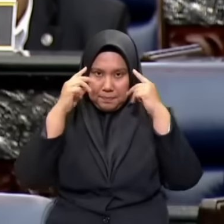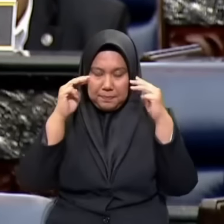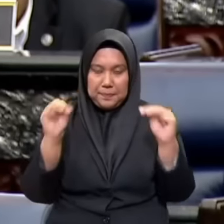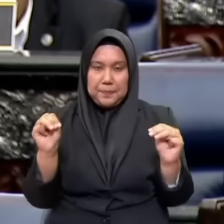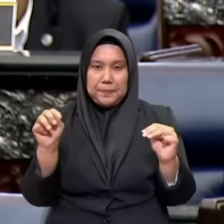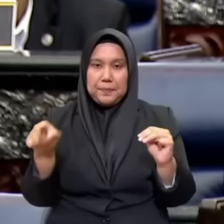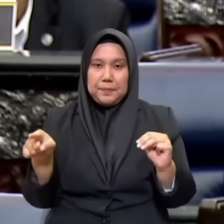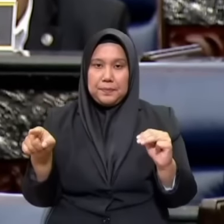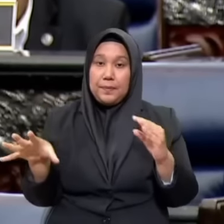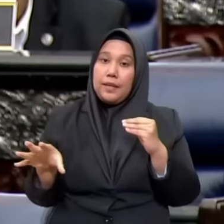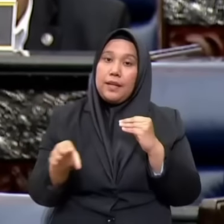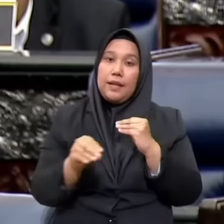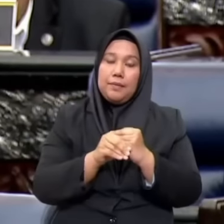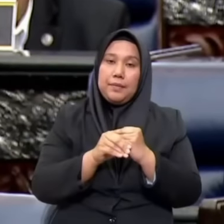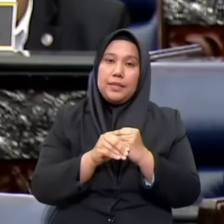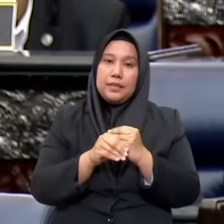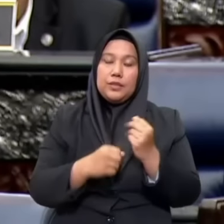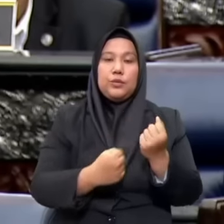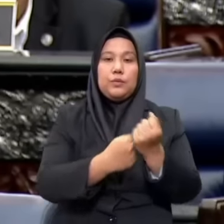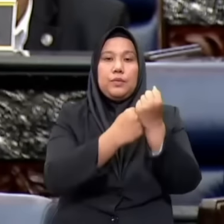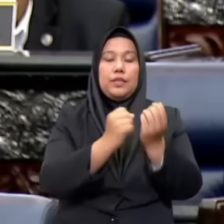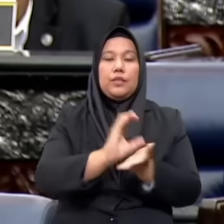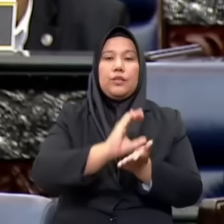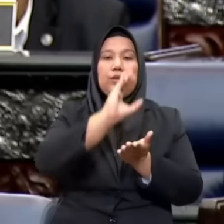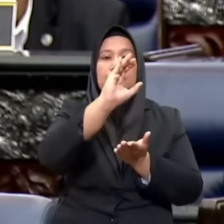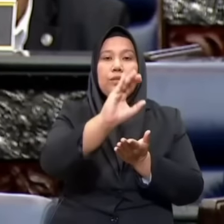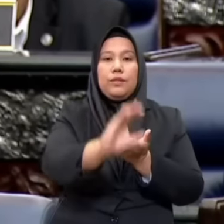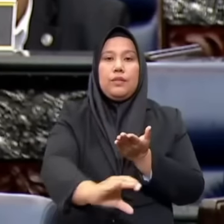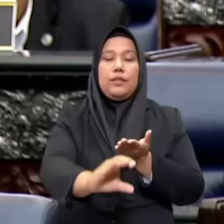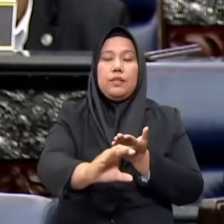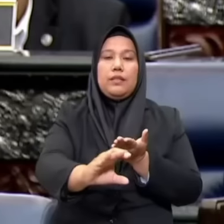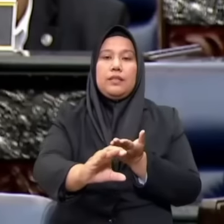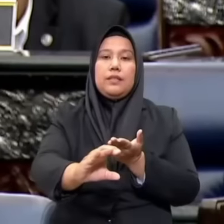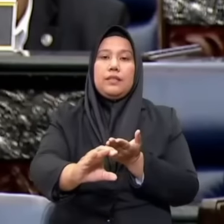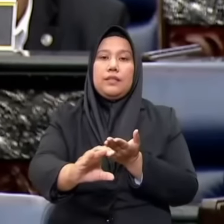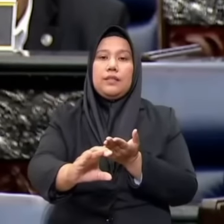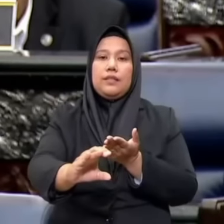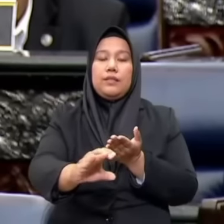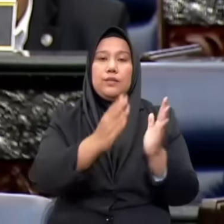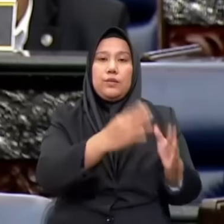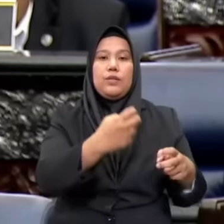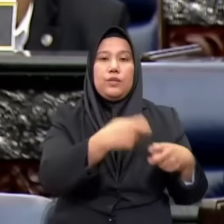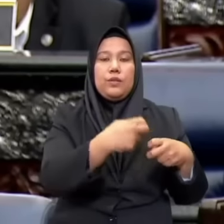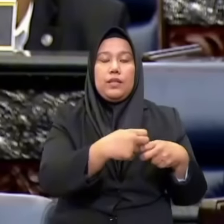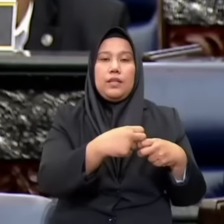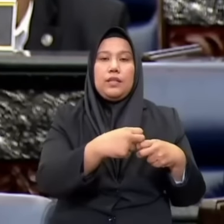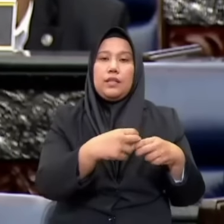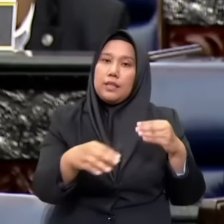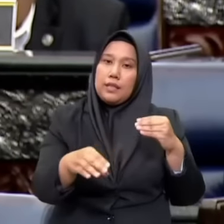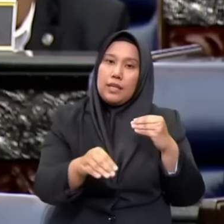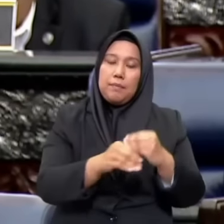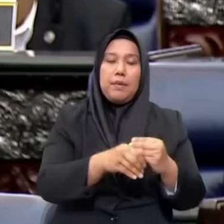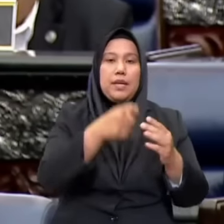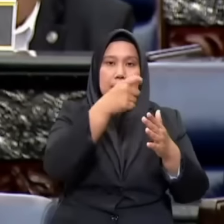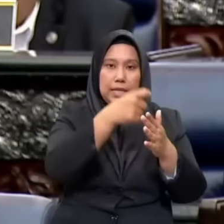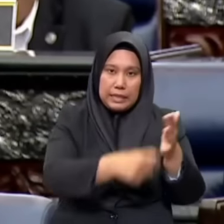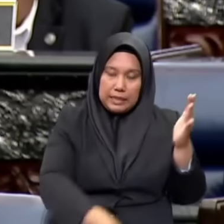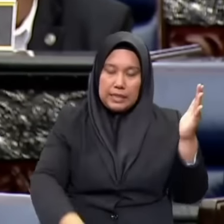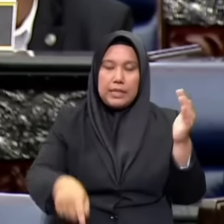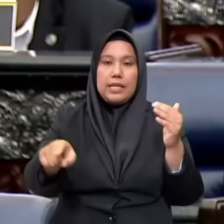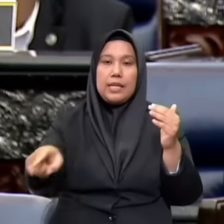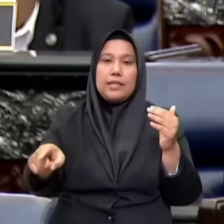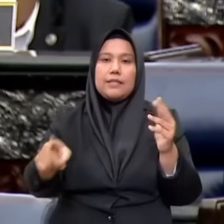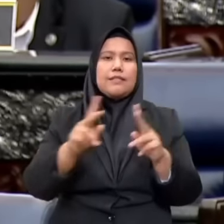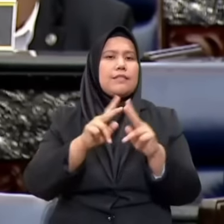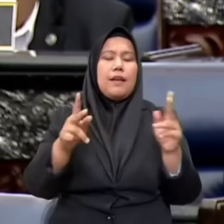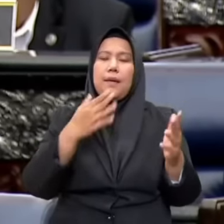bukan setakat tambahkan sumbangan tunai kepada golongan susah, tapi juga naikkan nilai ambang bagi mereka yang boleh mohon. Ini perkara yang sangat